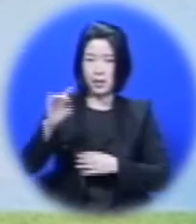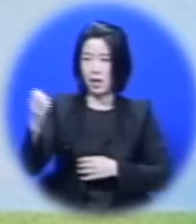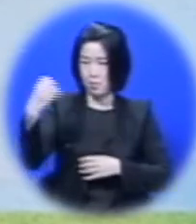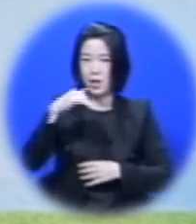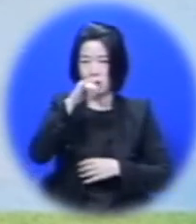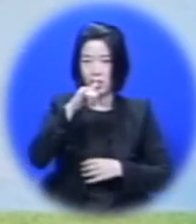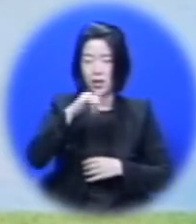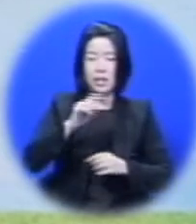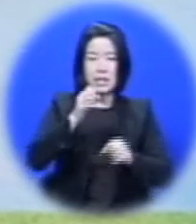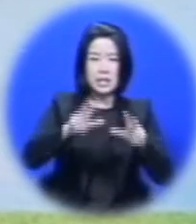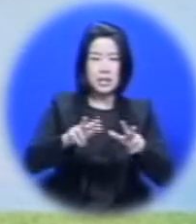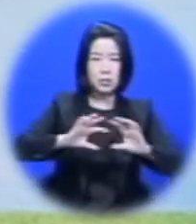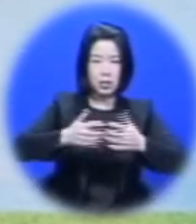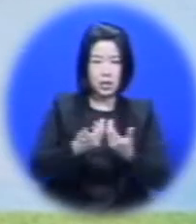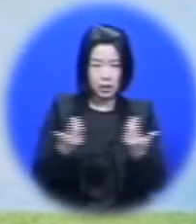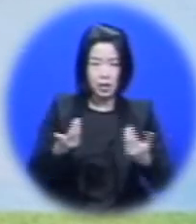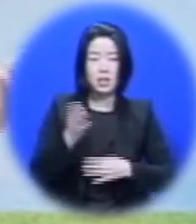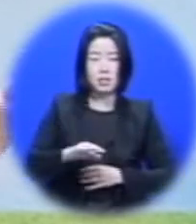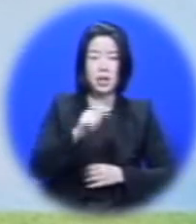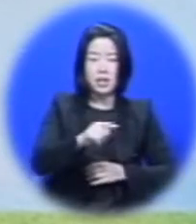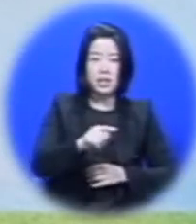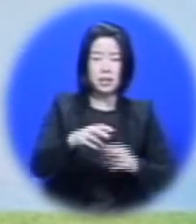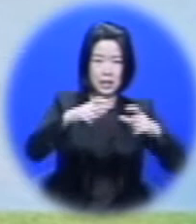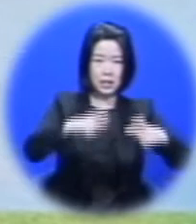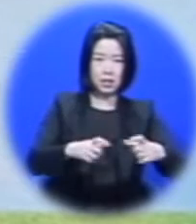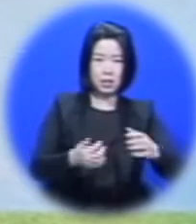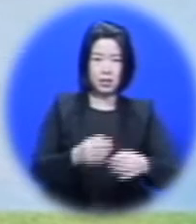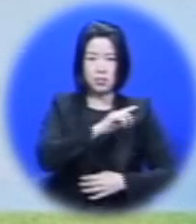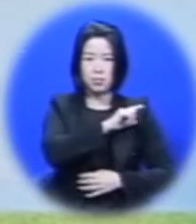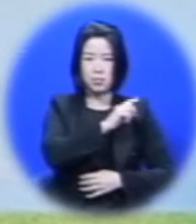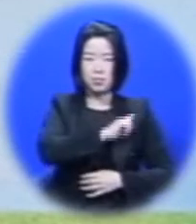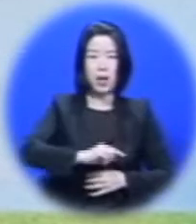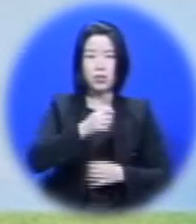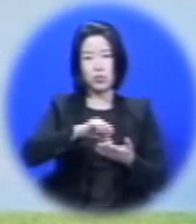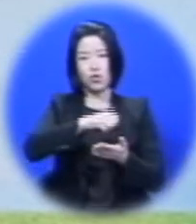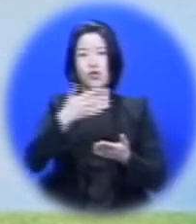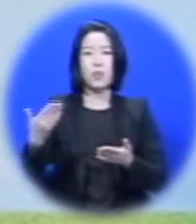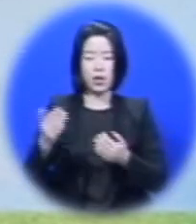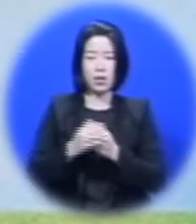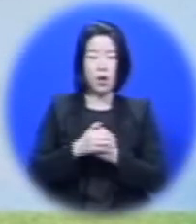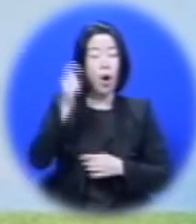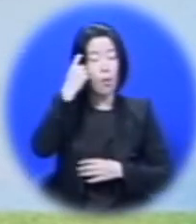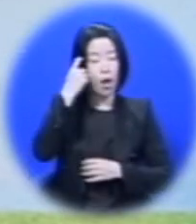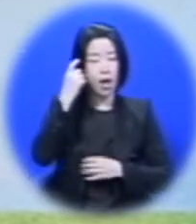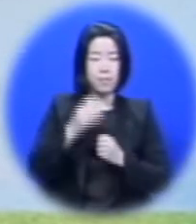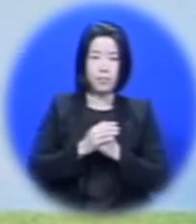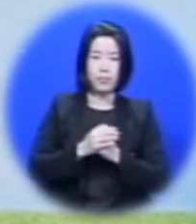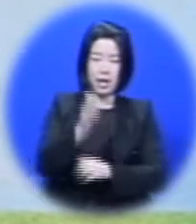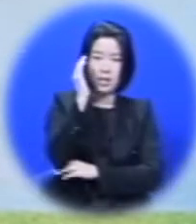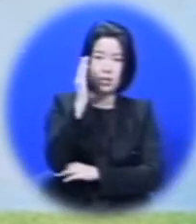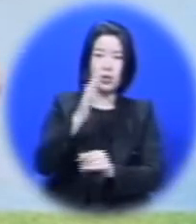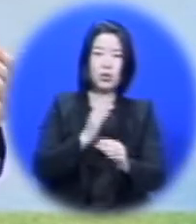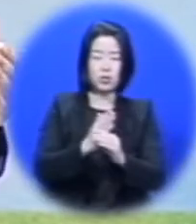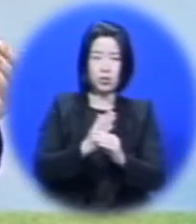떠나셨지만 그 지역에서는 상당히 유명하시더라고요. 왜 유명하신가? 설교 중에